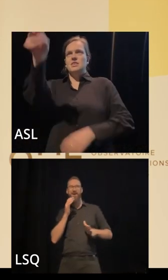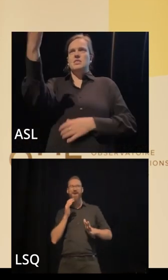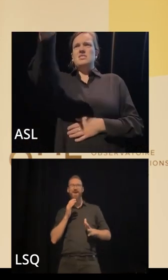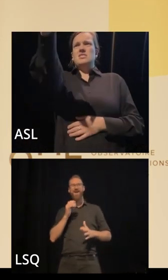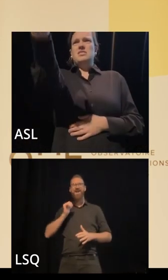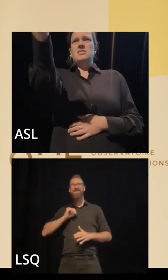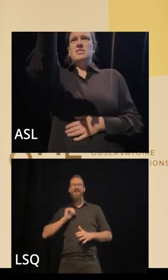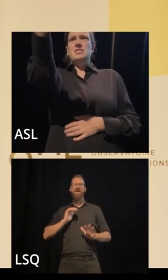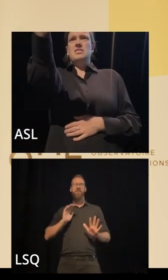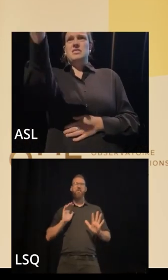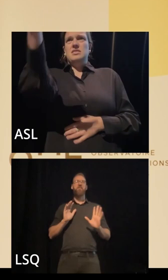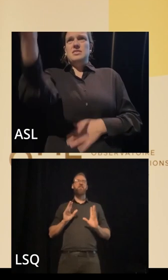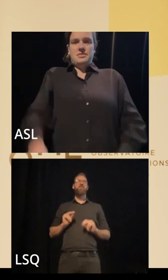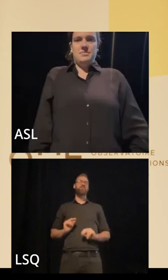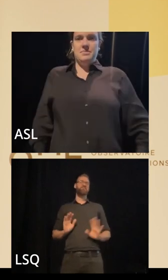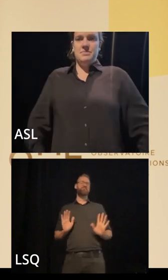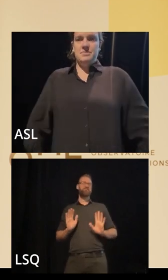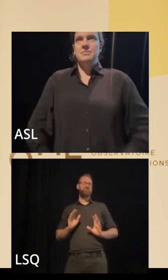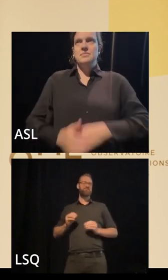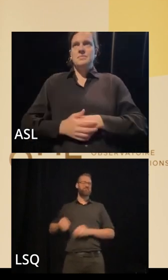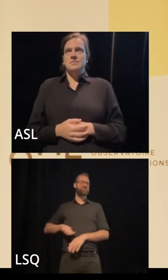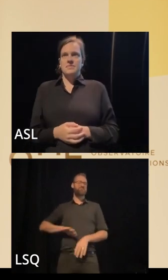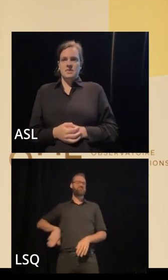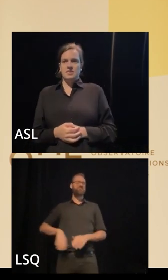Je me pratique.